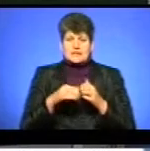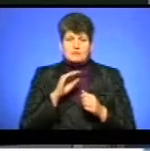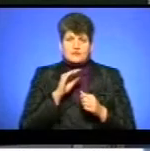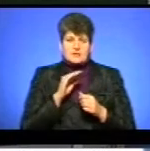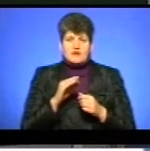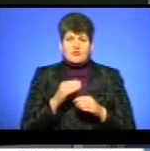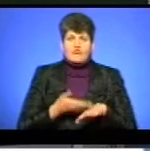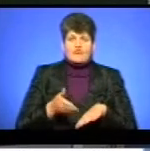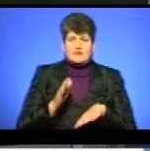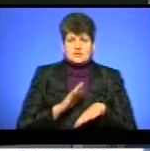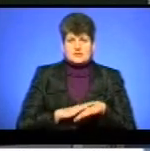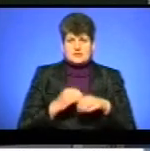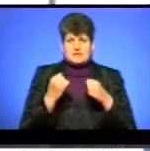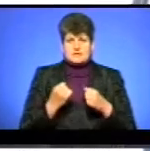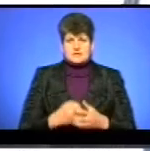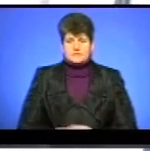у надважкій вазі.